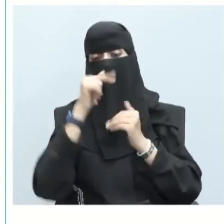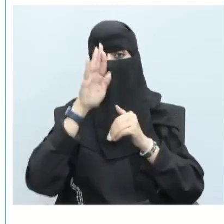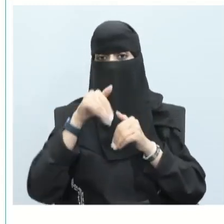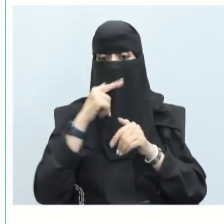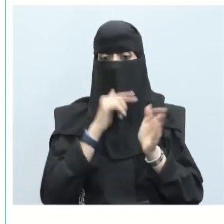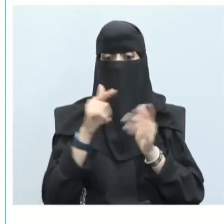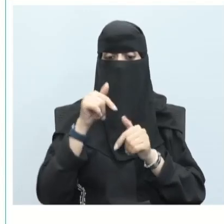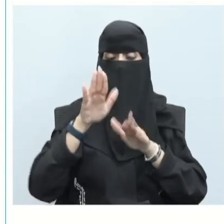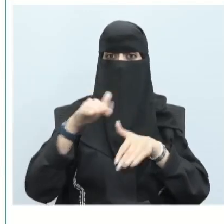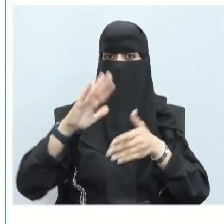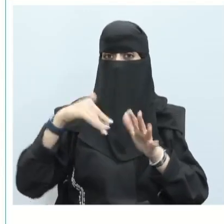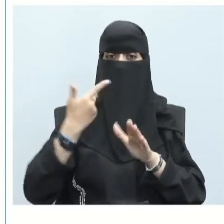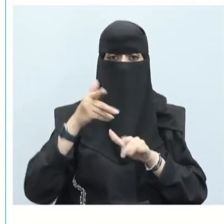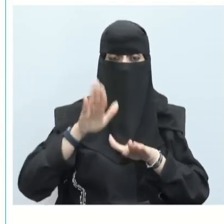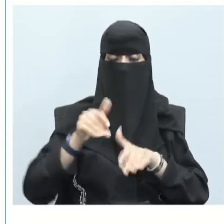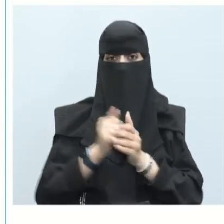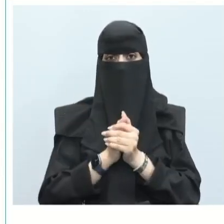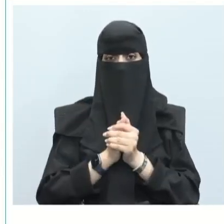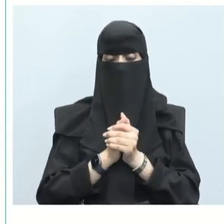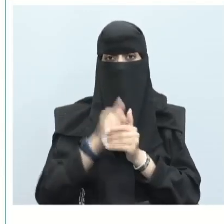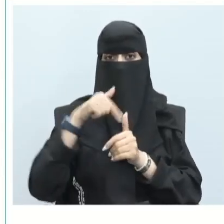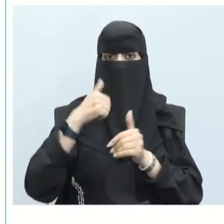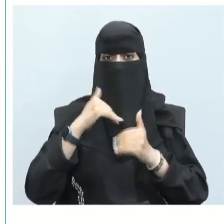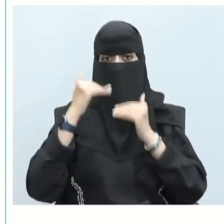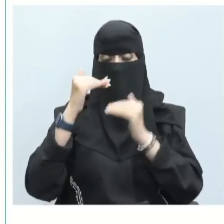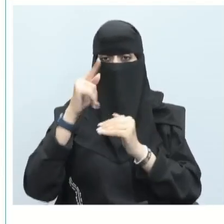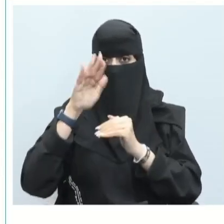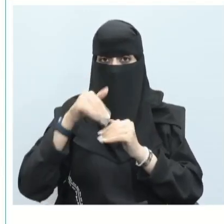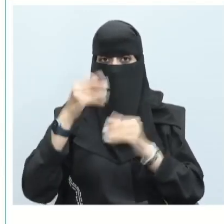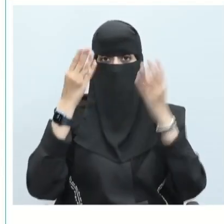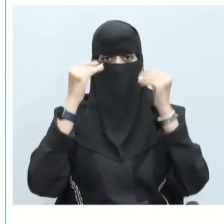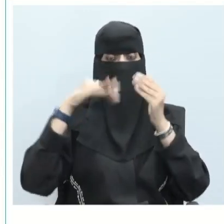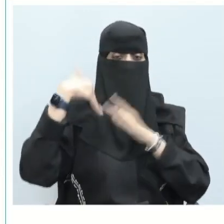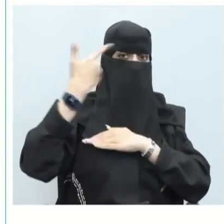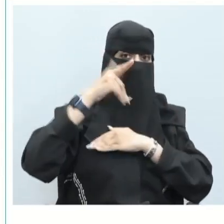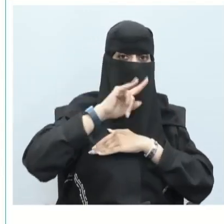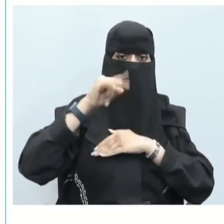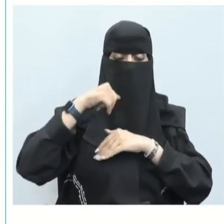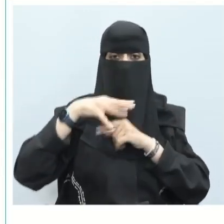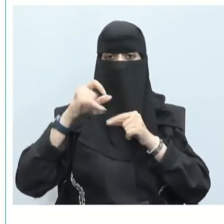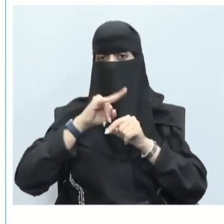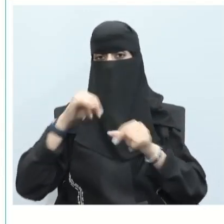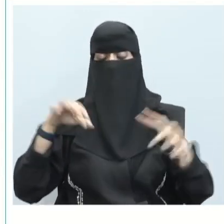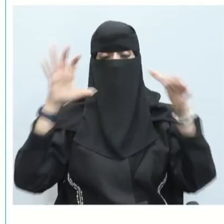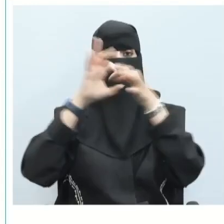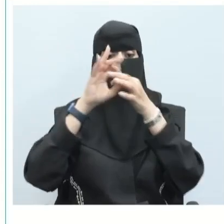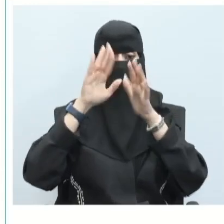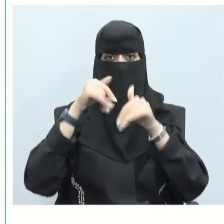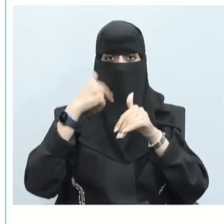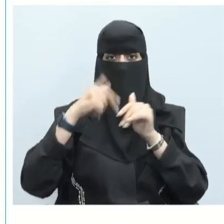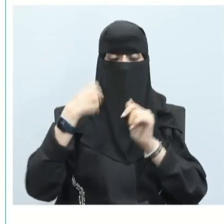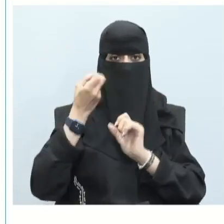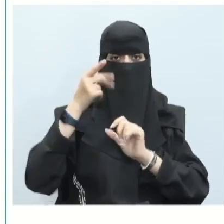البئر حين تقدم معلومات سلبيه سلفا لا علاقه لها بالحجه كي ننزل